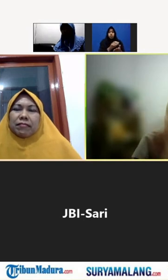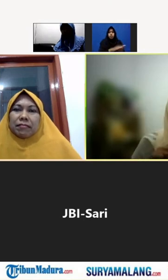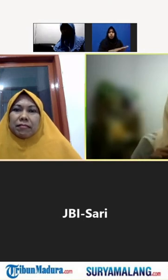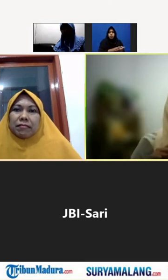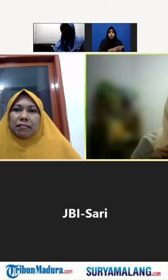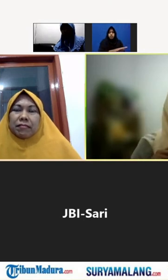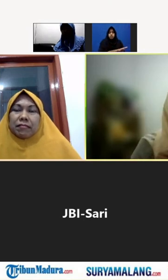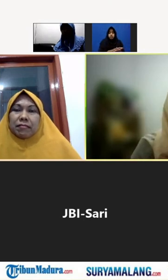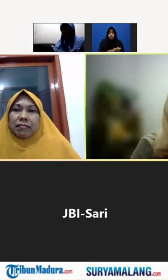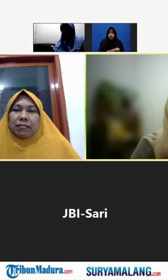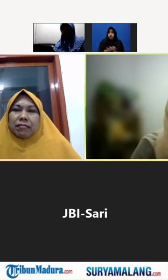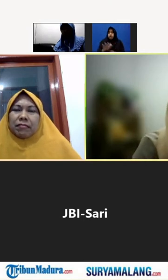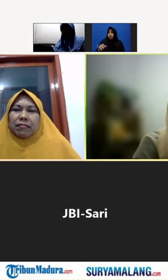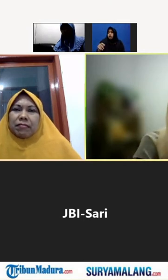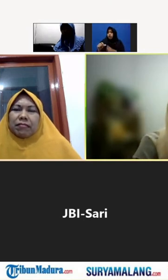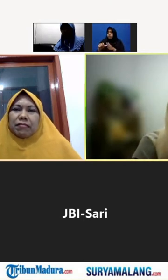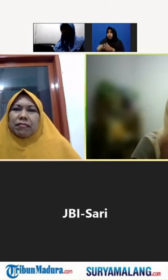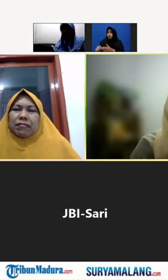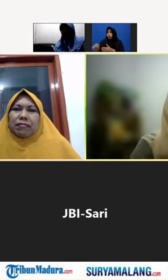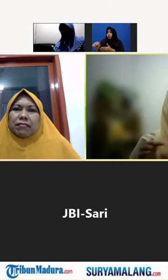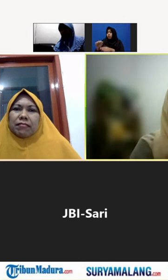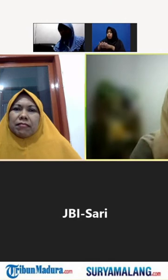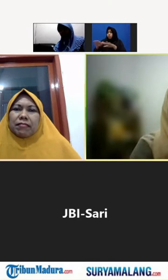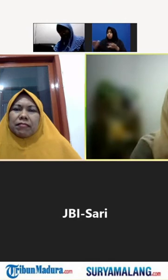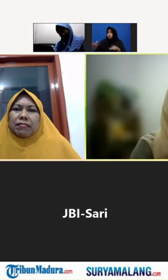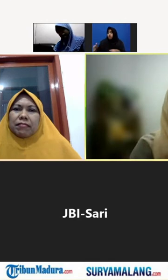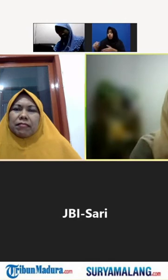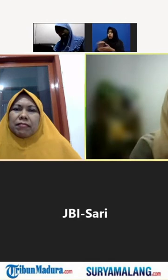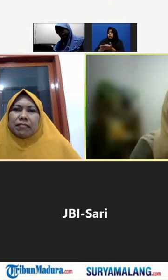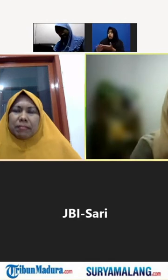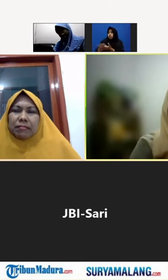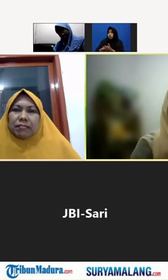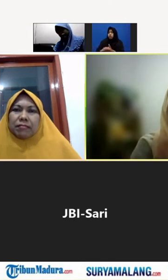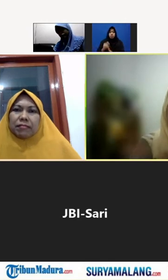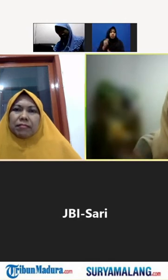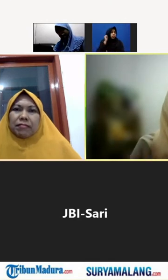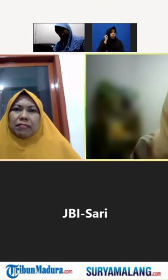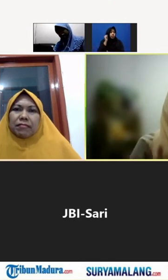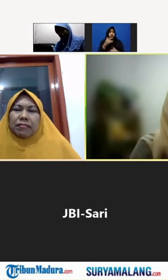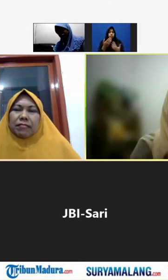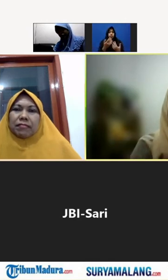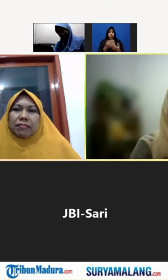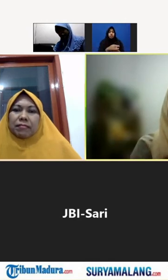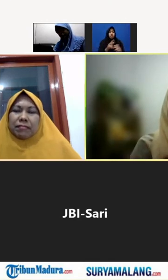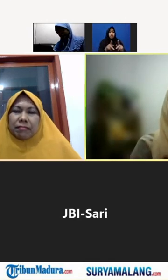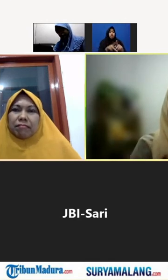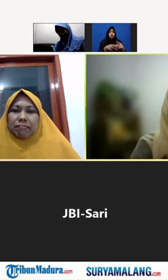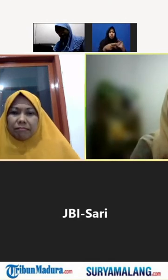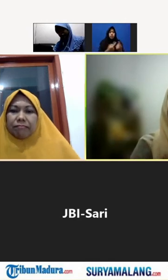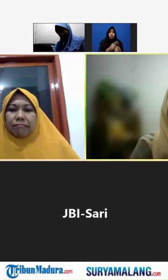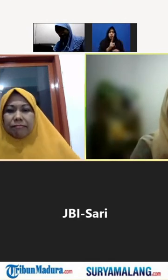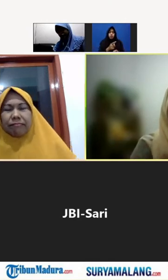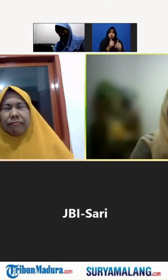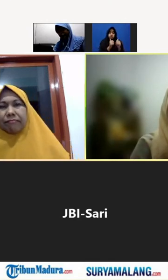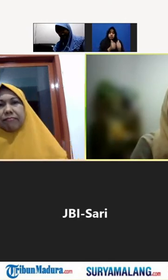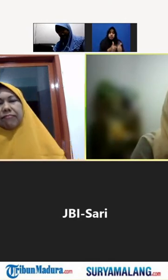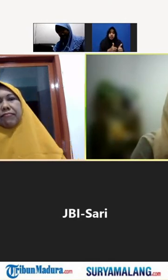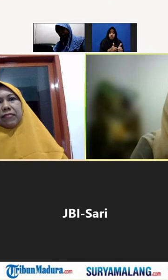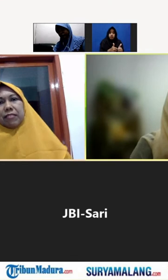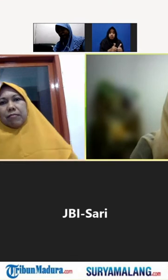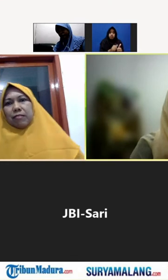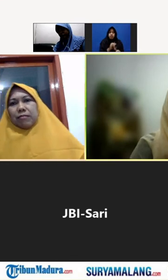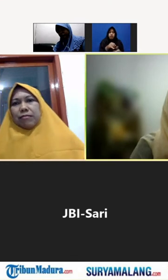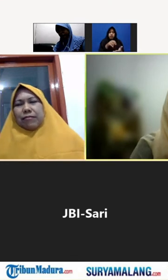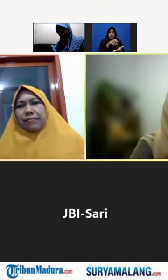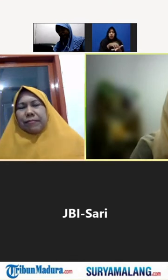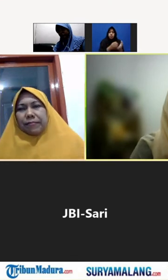yang bantu ngelap meja, mama yang ngapain gitu. Karena keluarganya harus siap dulu untuk menjadi tempat